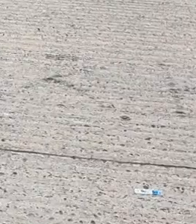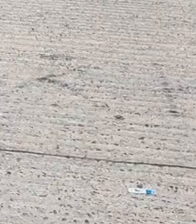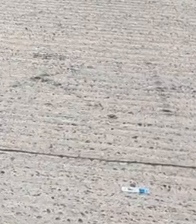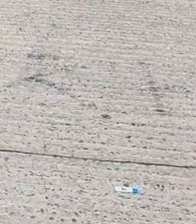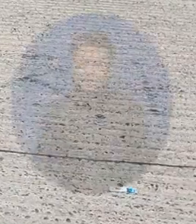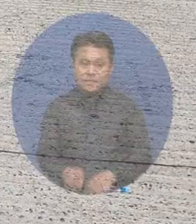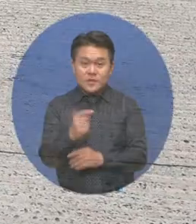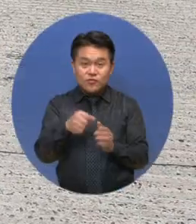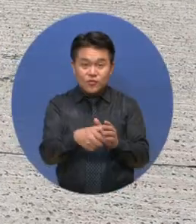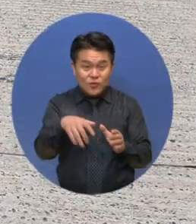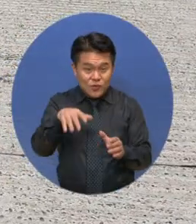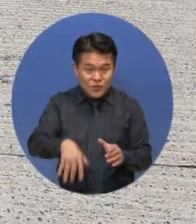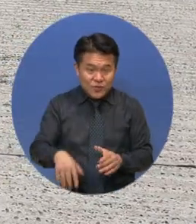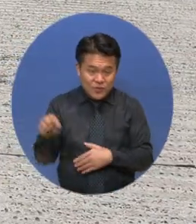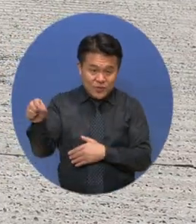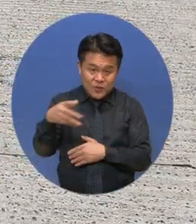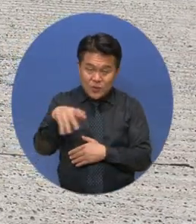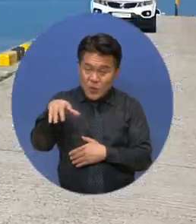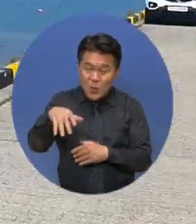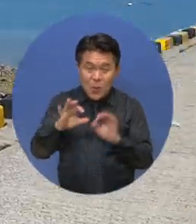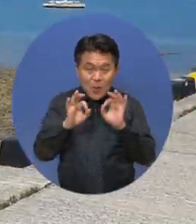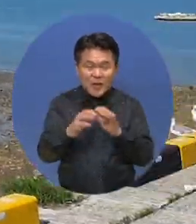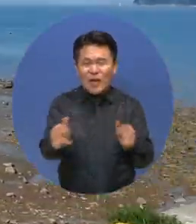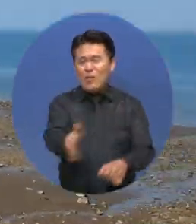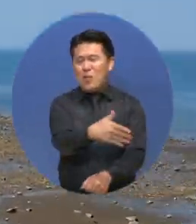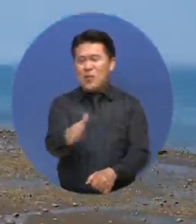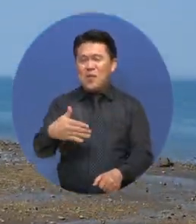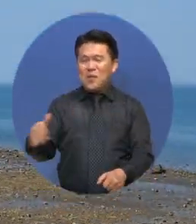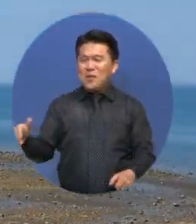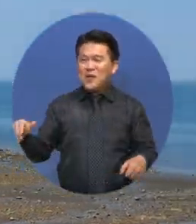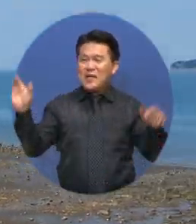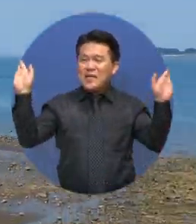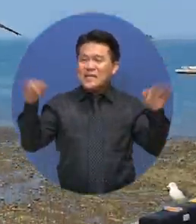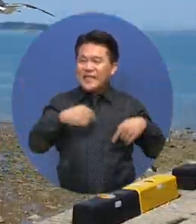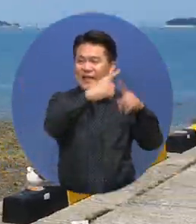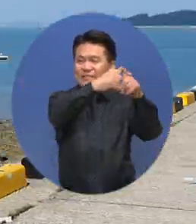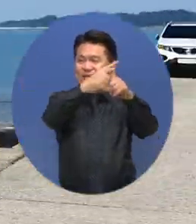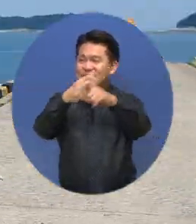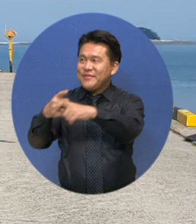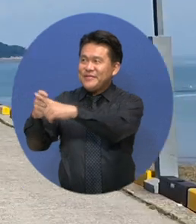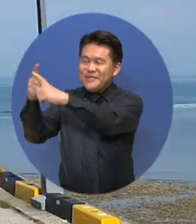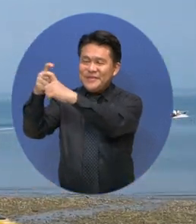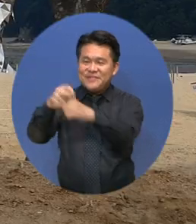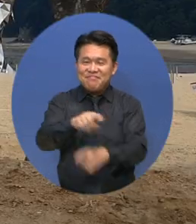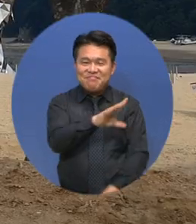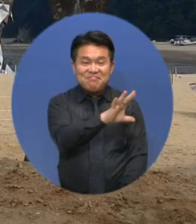낚시 명소인 등대도 갈매기만이 날아다니고 있습니다.